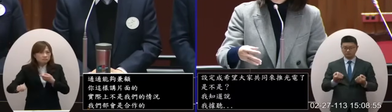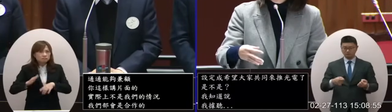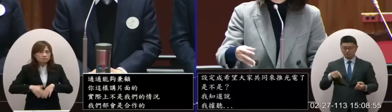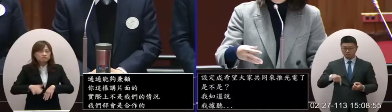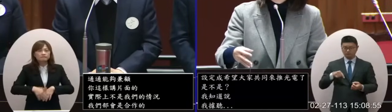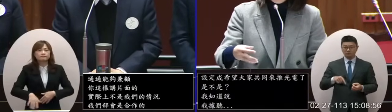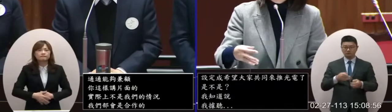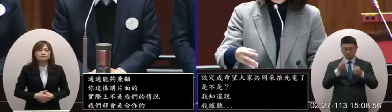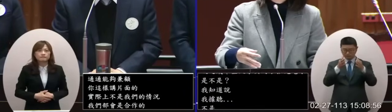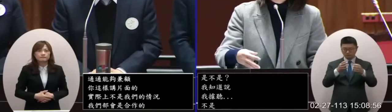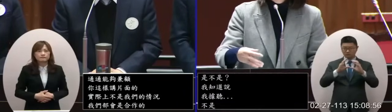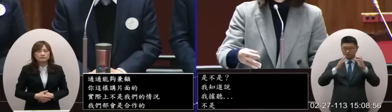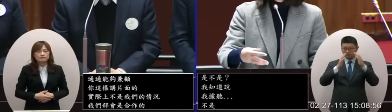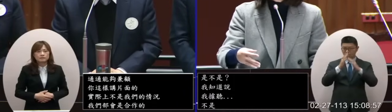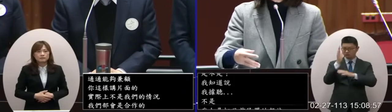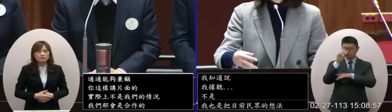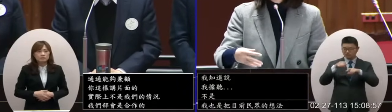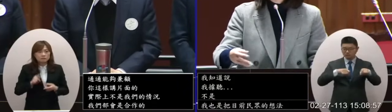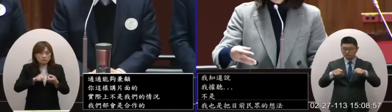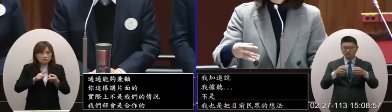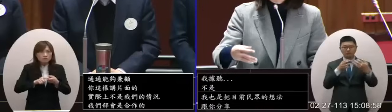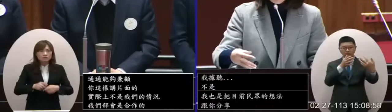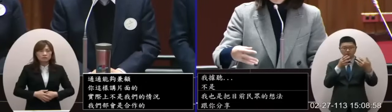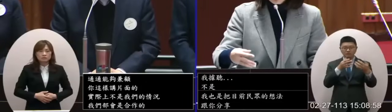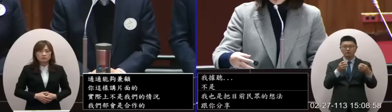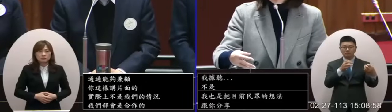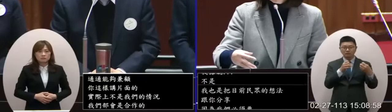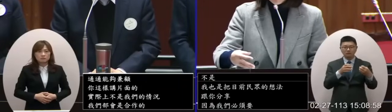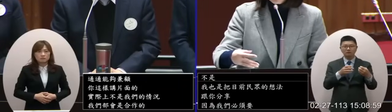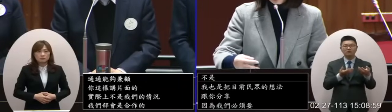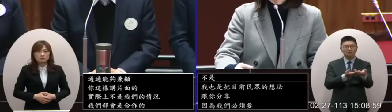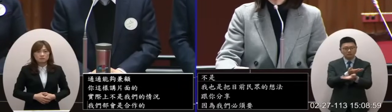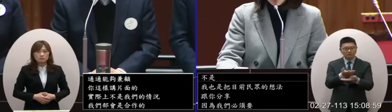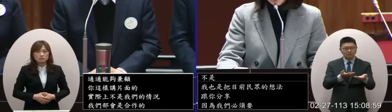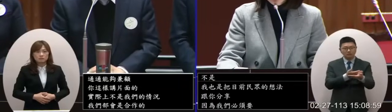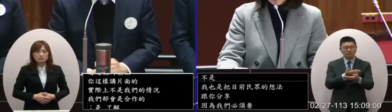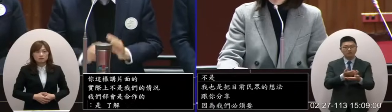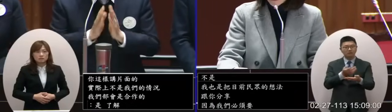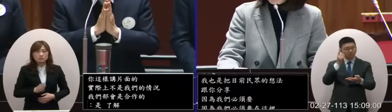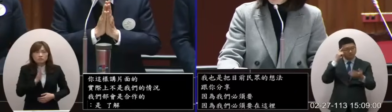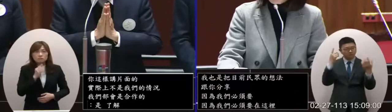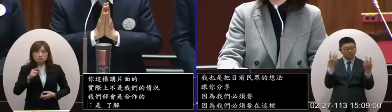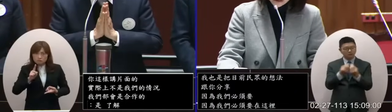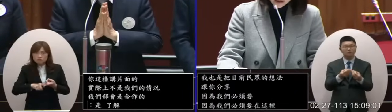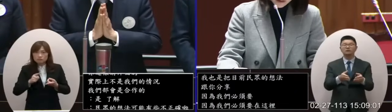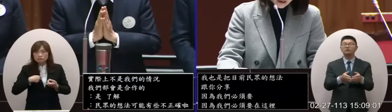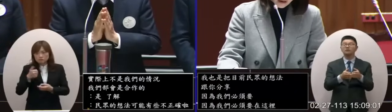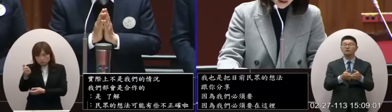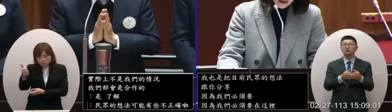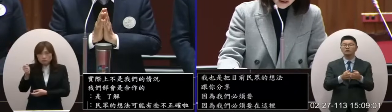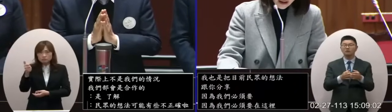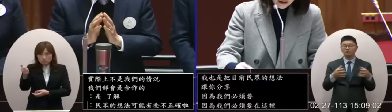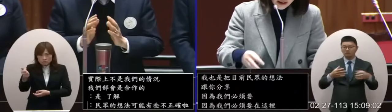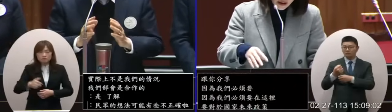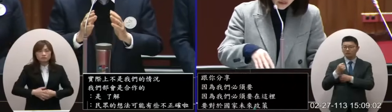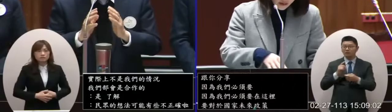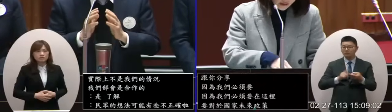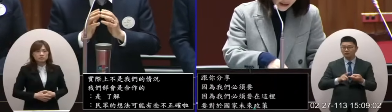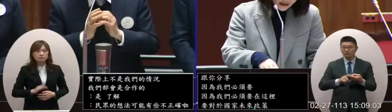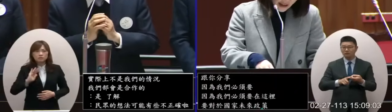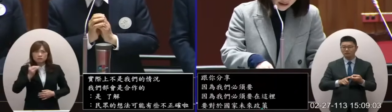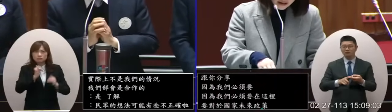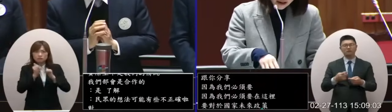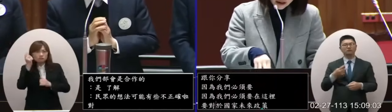是要对于国家未来的政策， 对， 那总是要在这里达到沟通，达到全民共识的方向。 对，我谢谢你， 对对， 谢谢你，谢谢。 那因